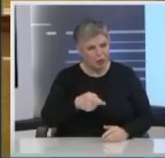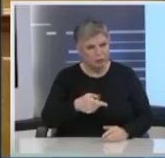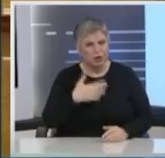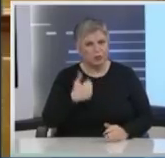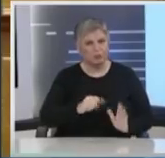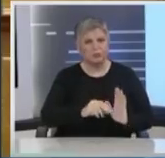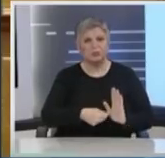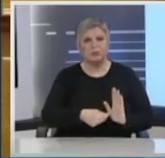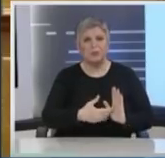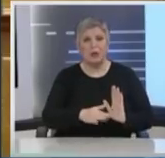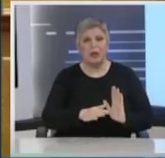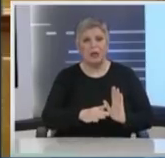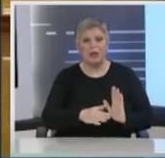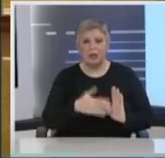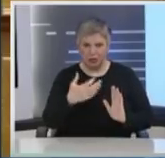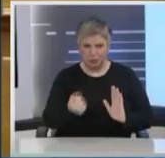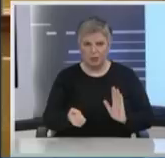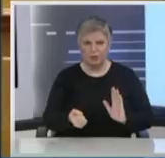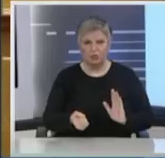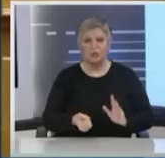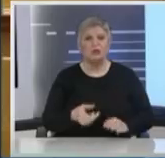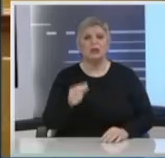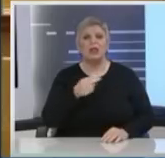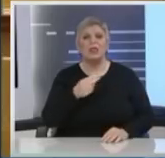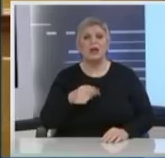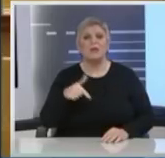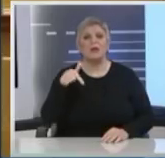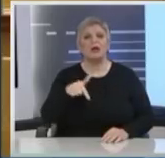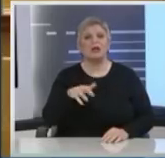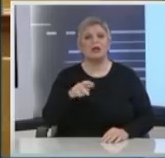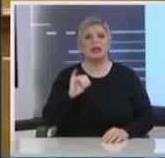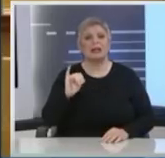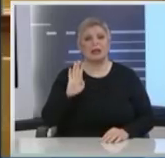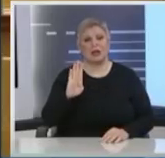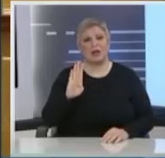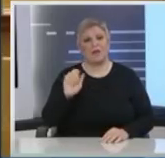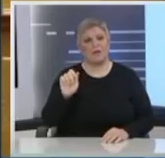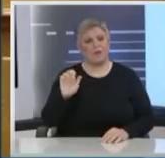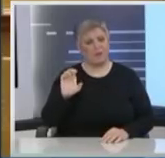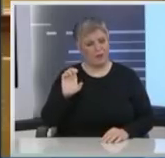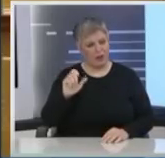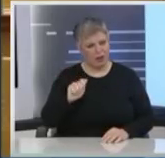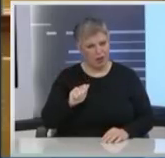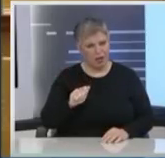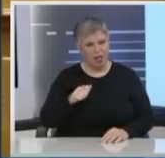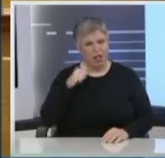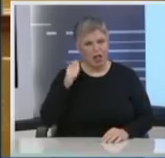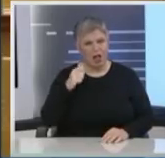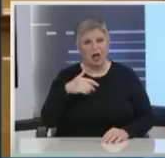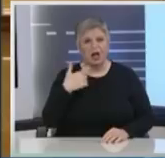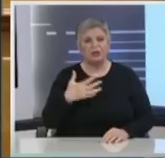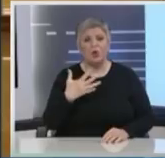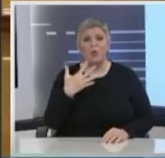υπάρχει. Η υπόθεση του κύριου Γρυβαία δεν είναι καινούργια υπόθεση. Την έχουμε συναντήσει σε τέτοια